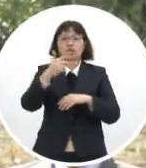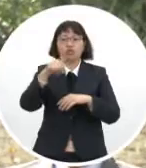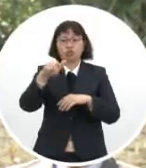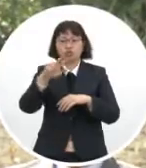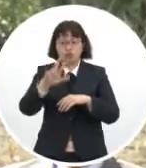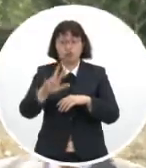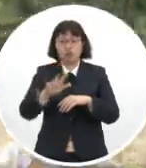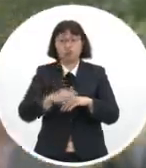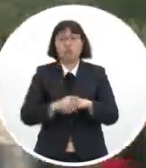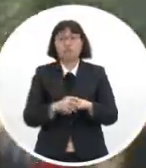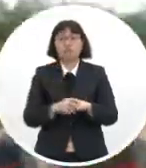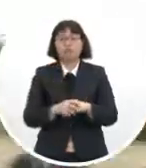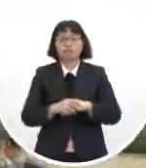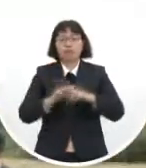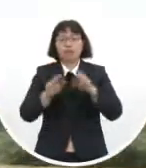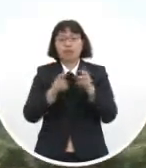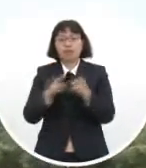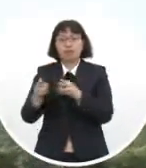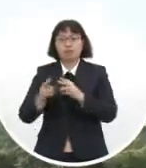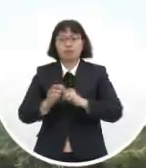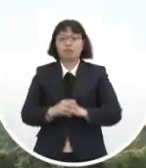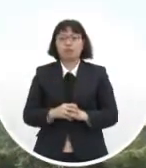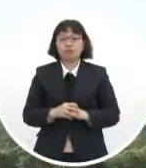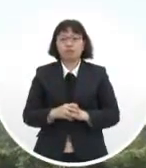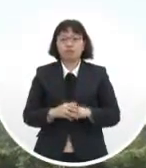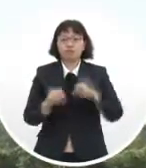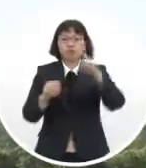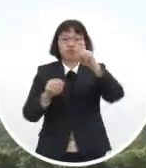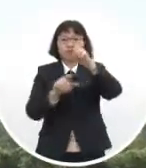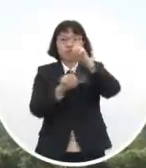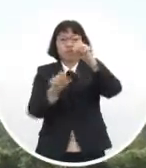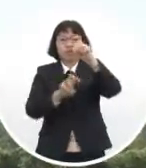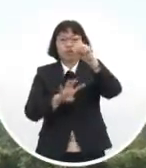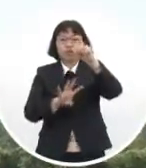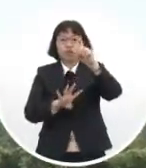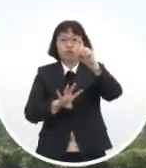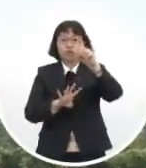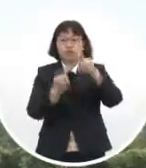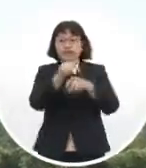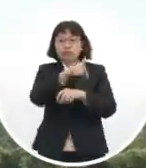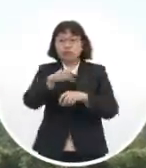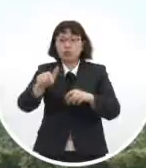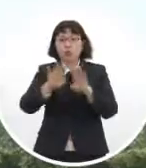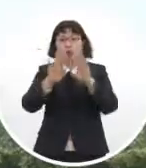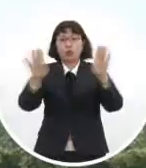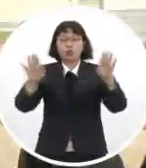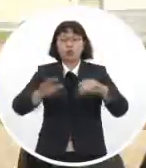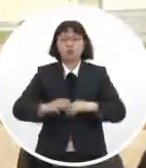進めており、10月24日にその一部をオープンしました。